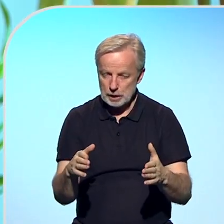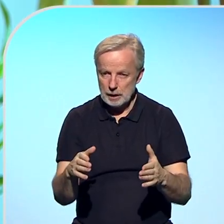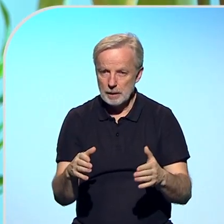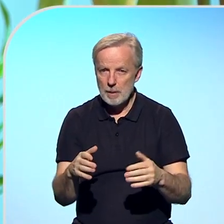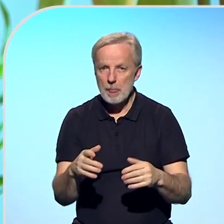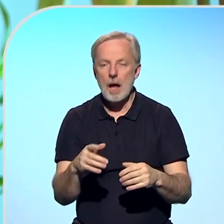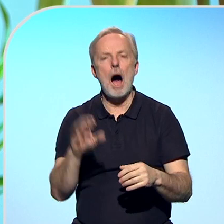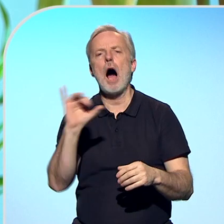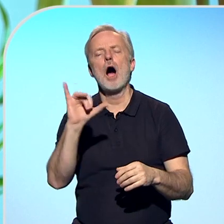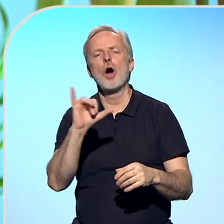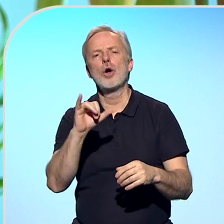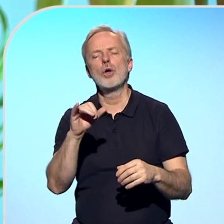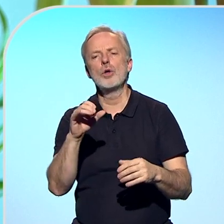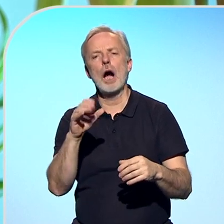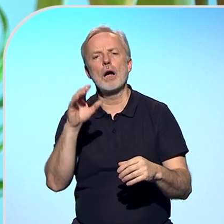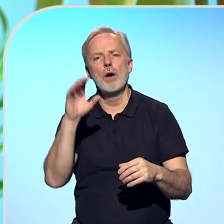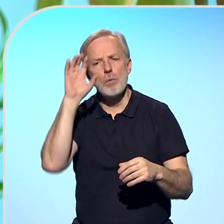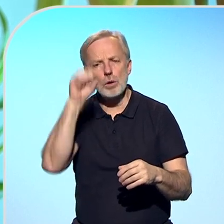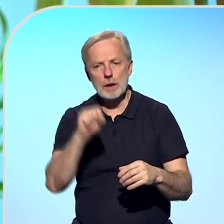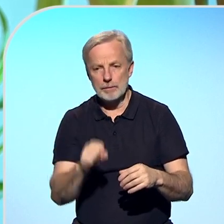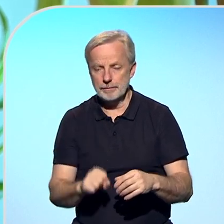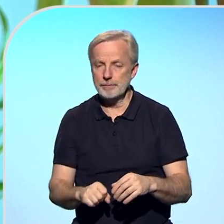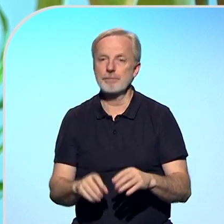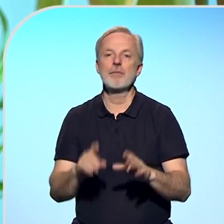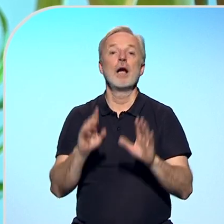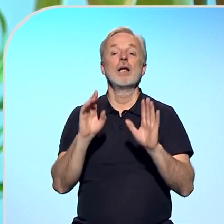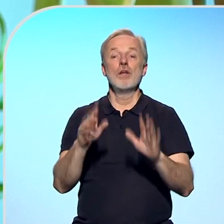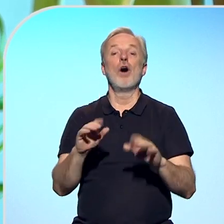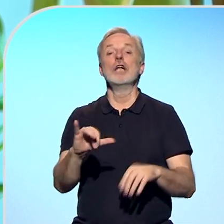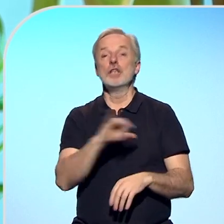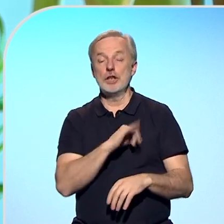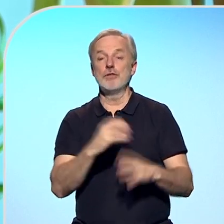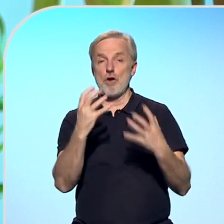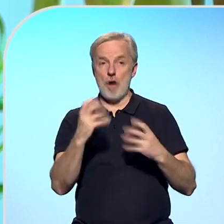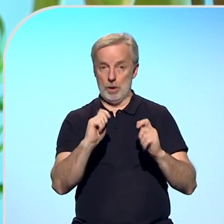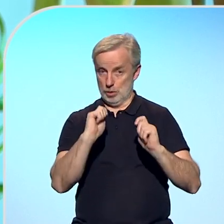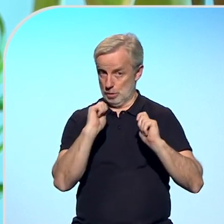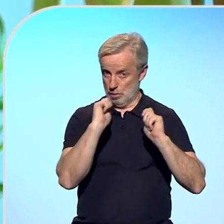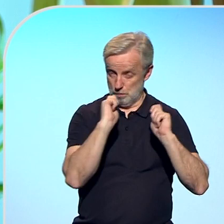zjistíme? To je, ten odhad vždy prichádza v druhej fázi. To znamená, my si podáme žiadosť,